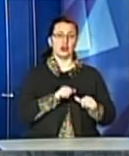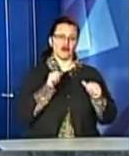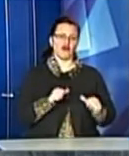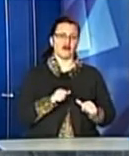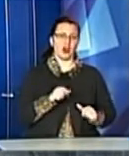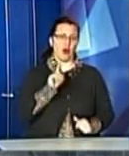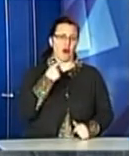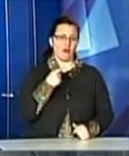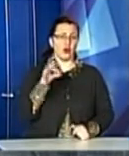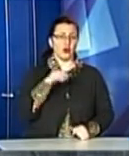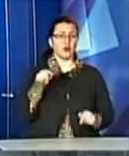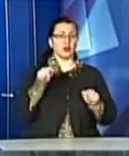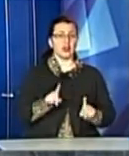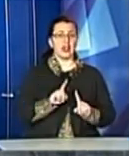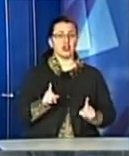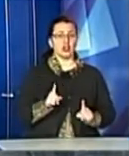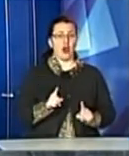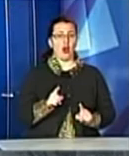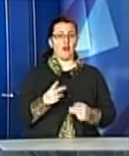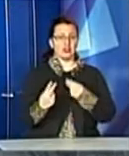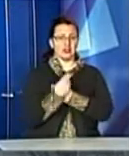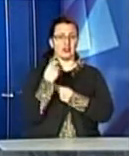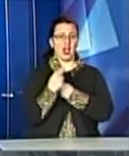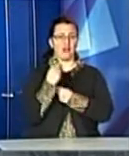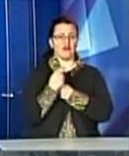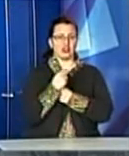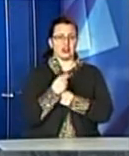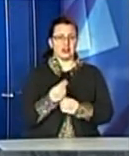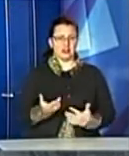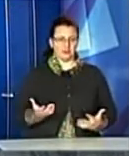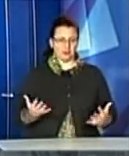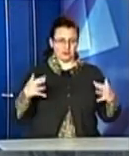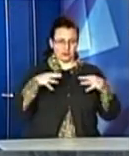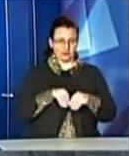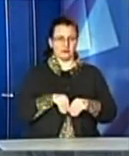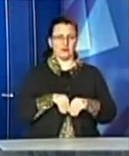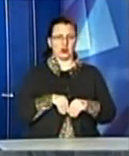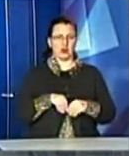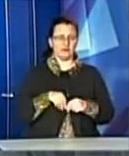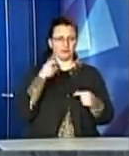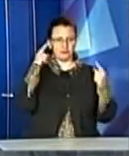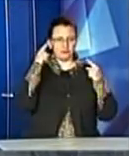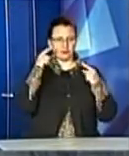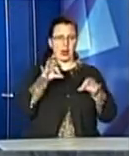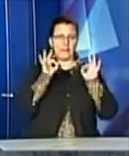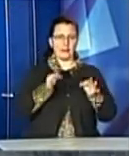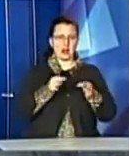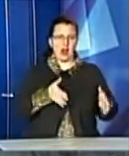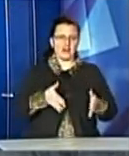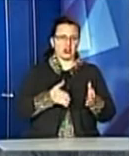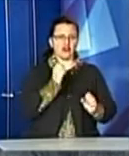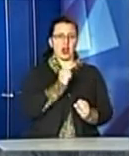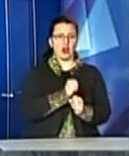кажемо їм про те, що вони навчили нас згуртуватися, вибудувати правильний шлях роботи